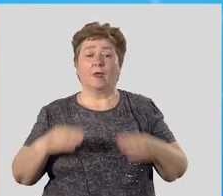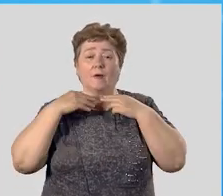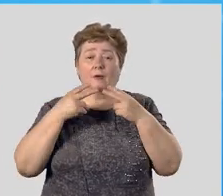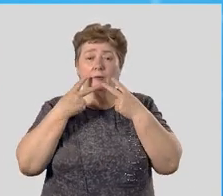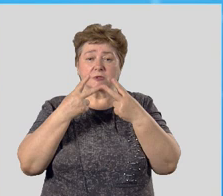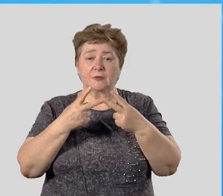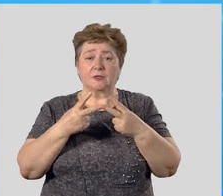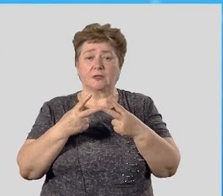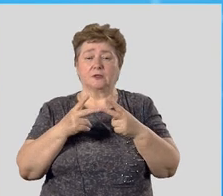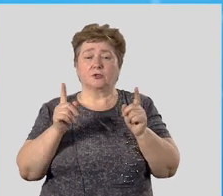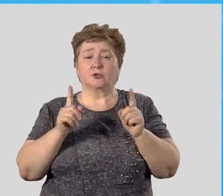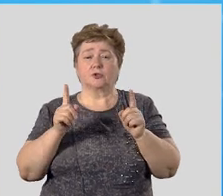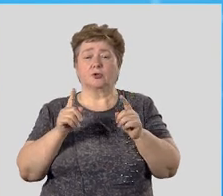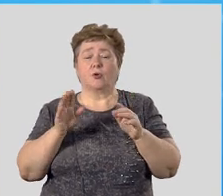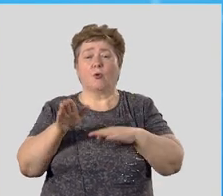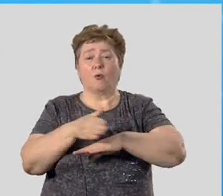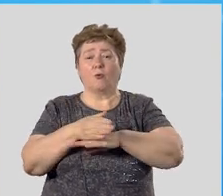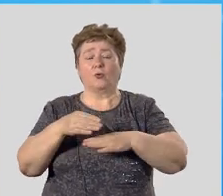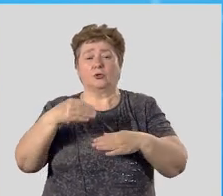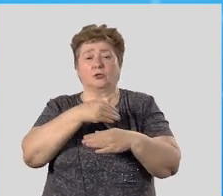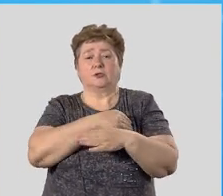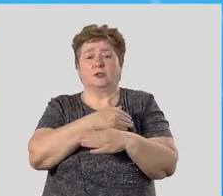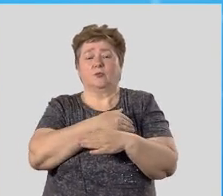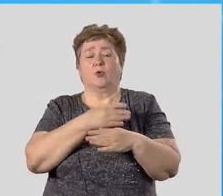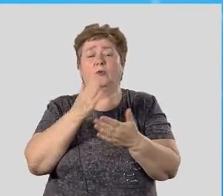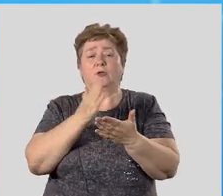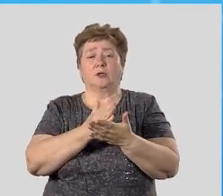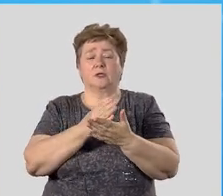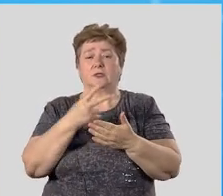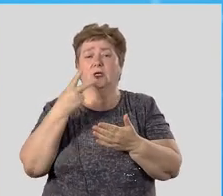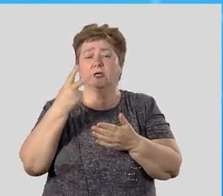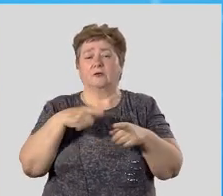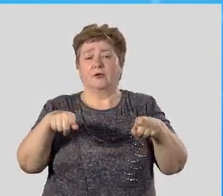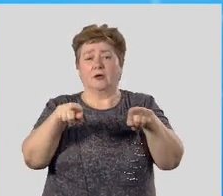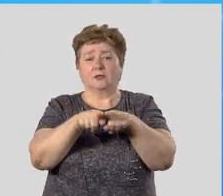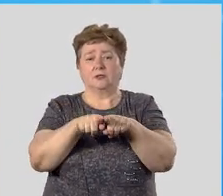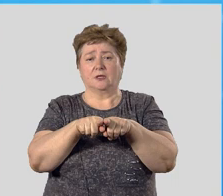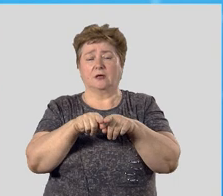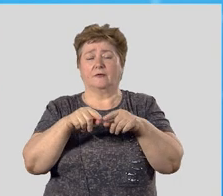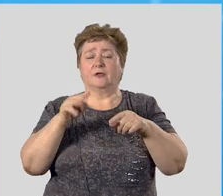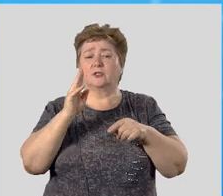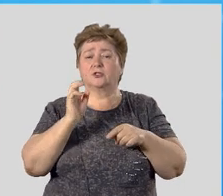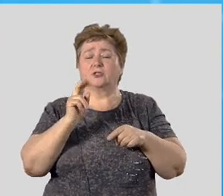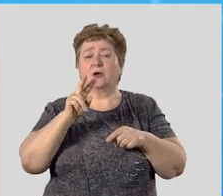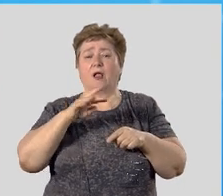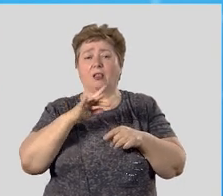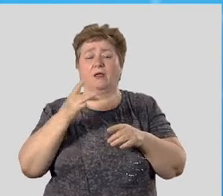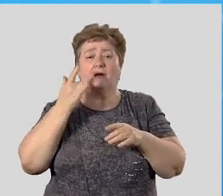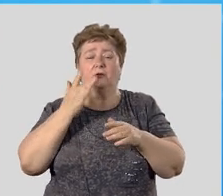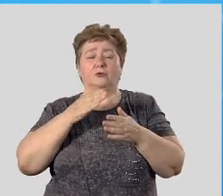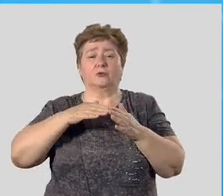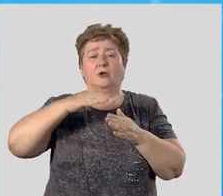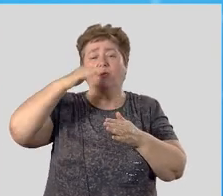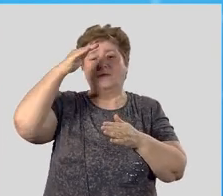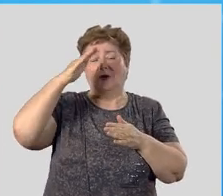Обратите внимание, что уличный термометр имеет две одинаковые шкалы, которые отходят